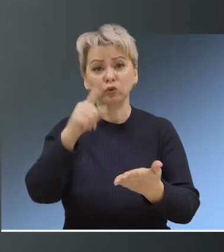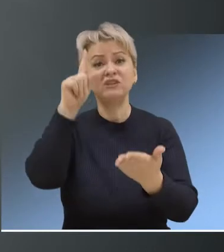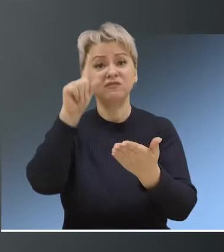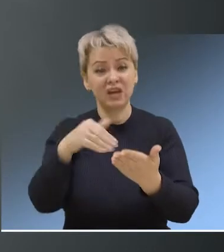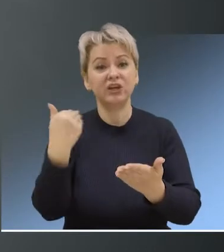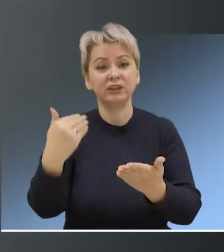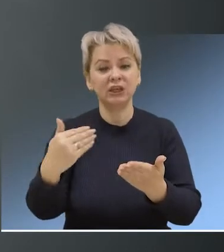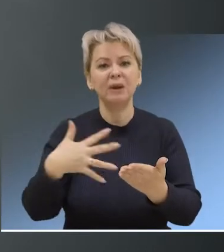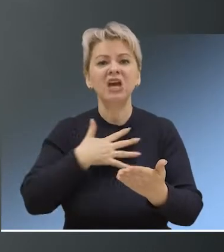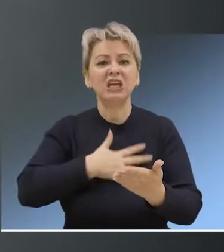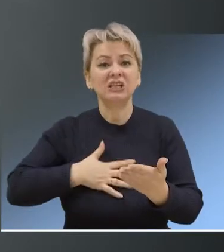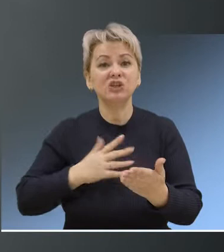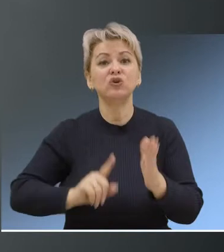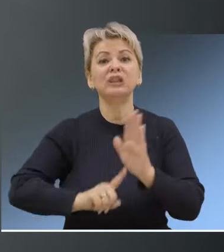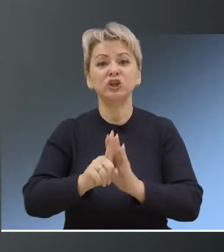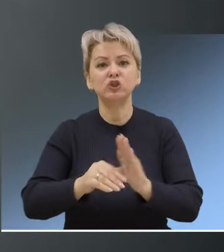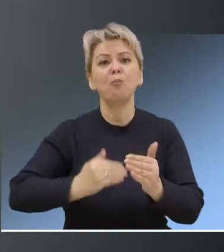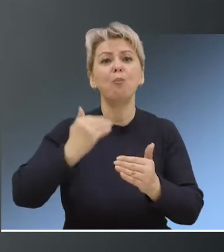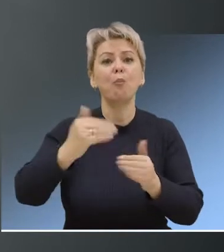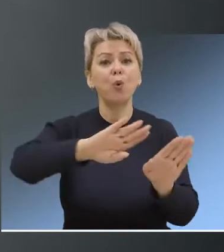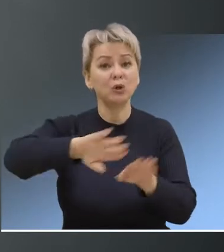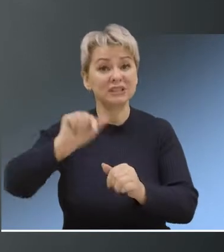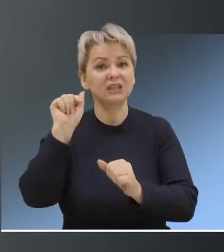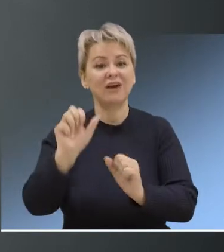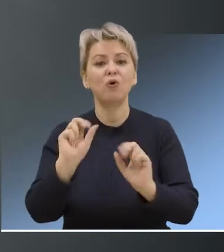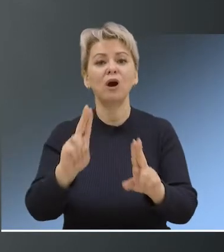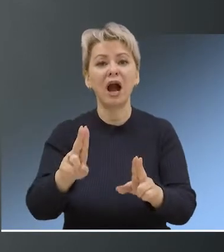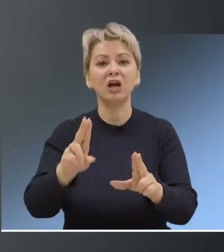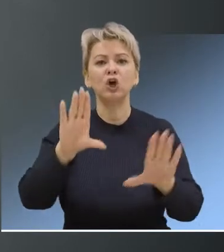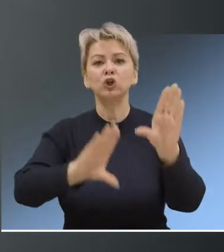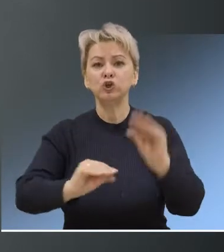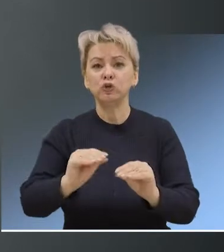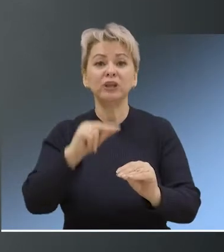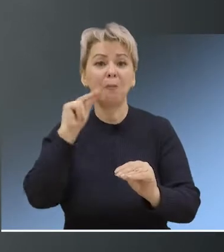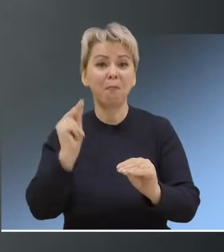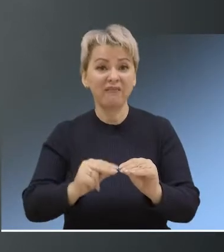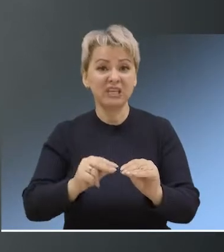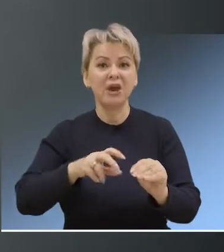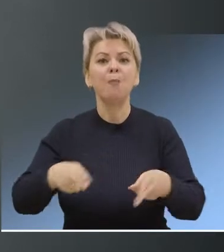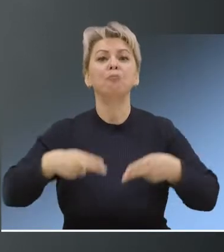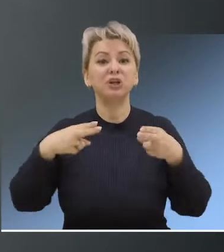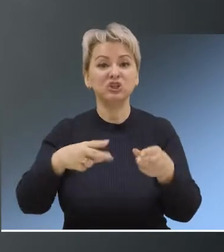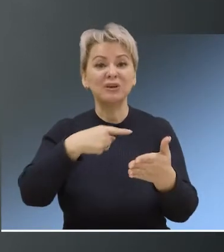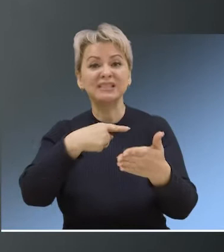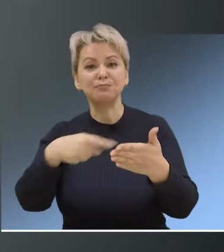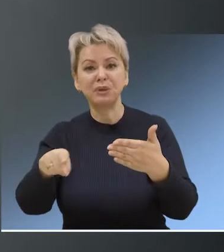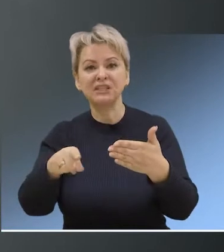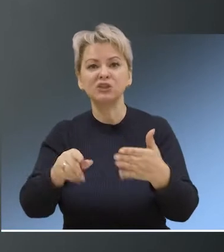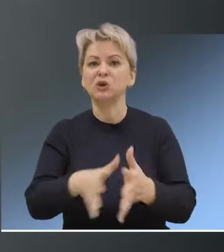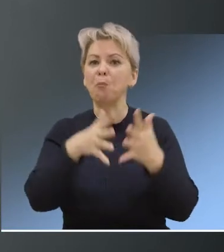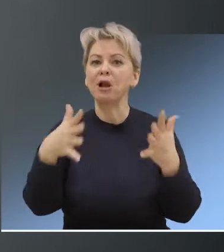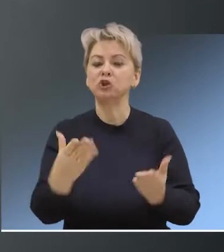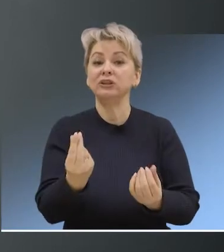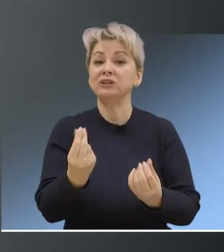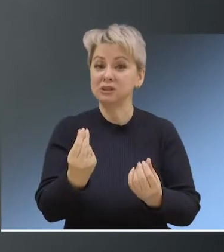верят злоумышленникам. И разочарование к ним приходит, к сожалению, только после того, как со счета по вине телефонных аферистов